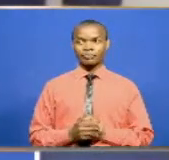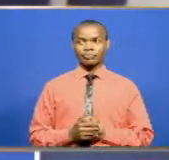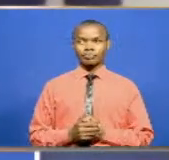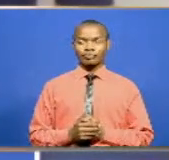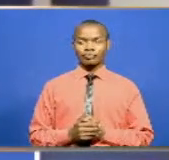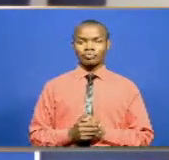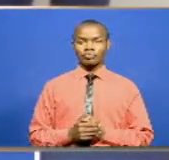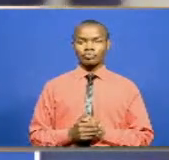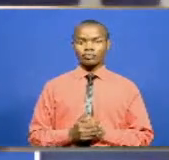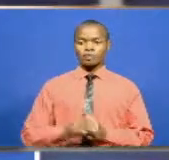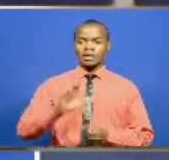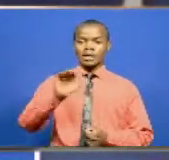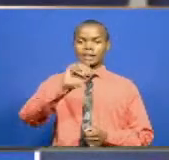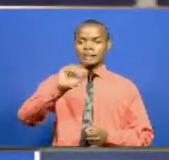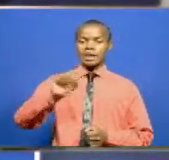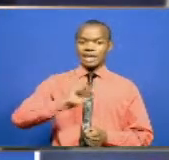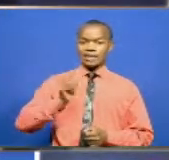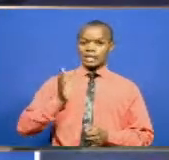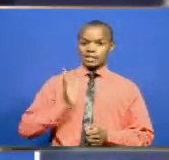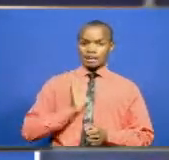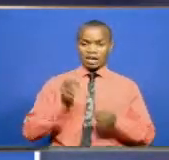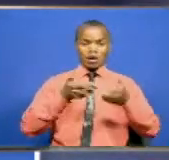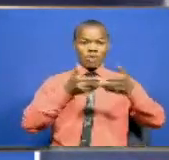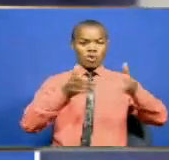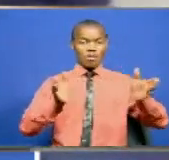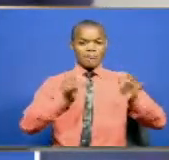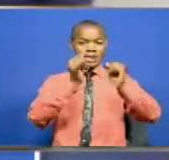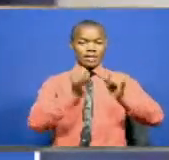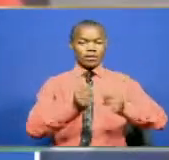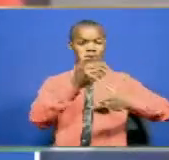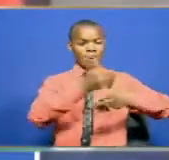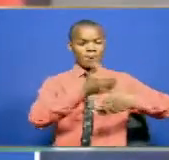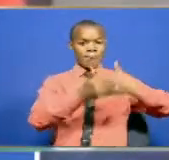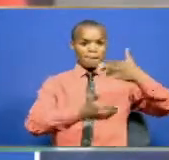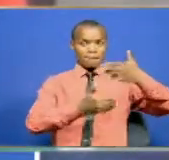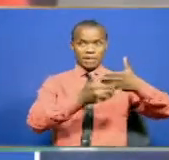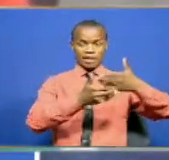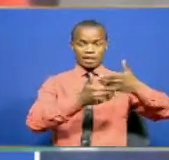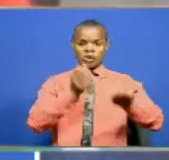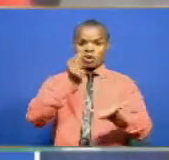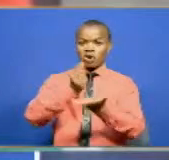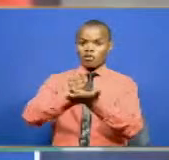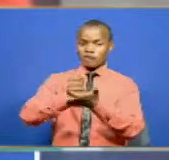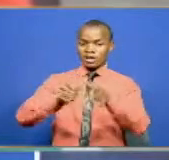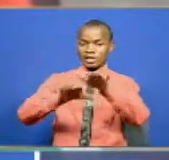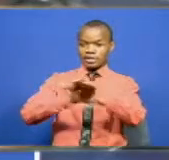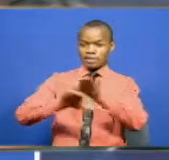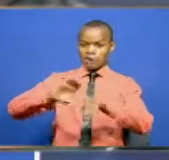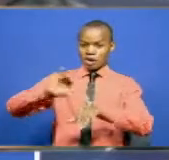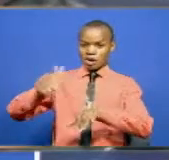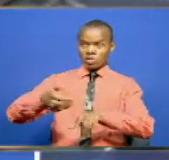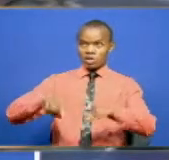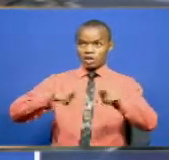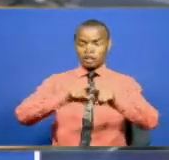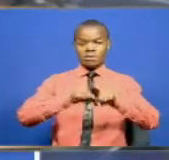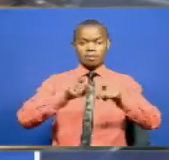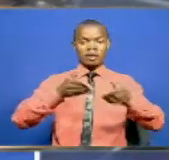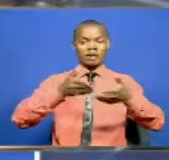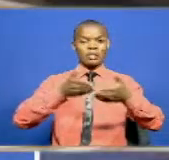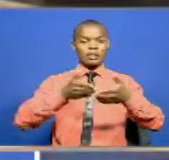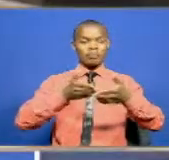The Interior CSO at the same time opened the newly built Kasarani sub-county offices, read a riot act to land